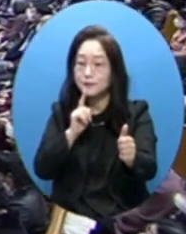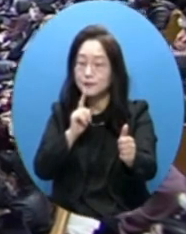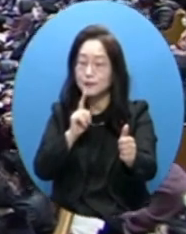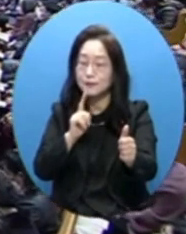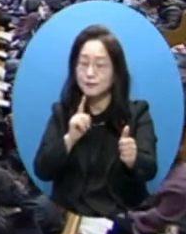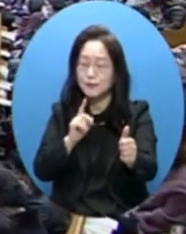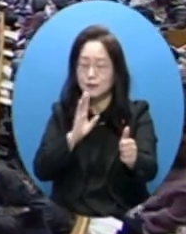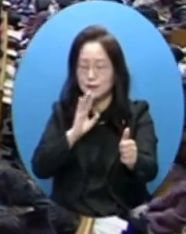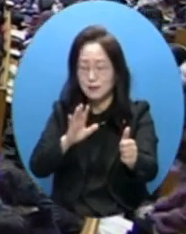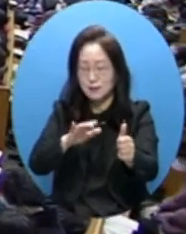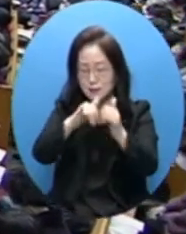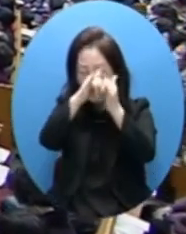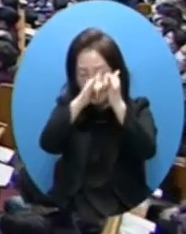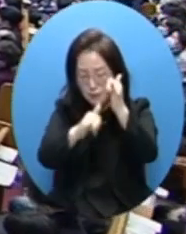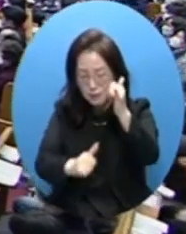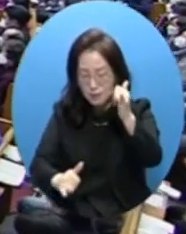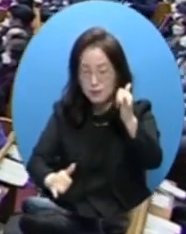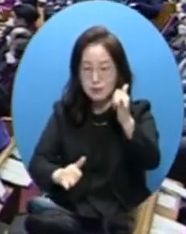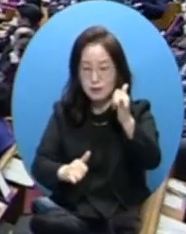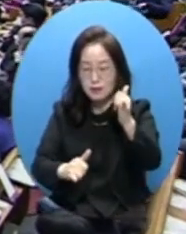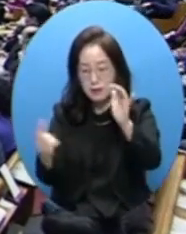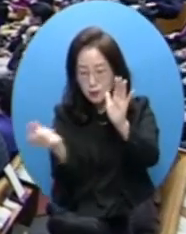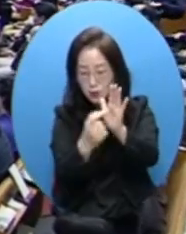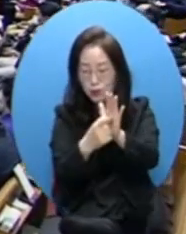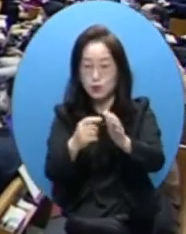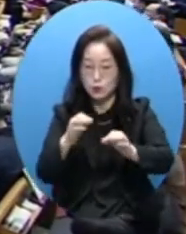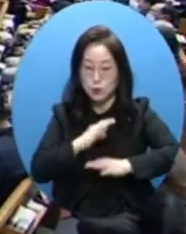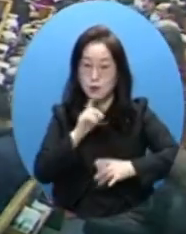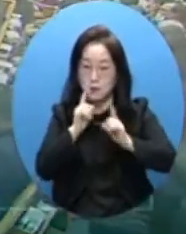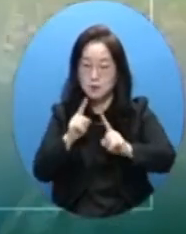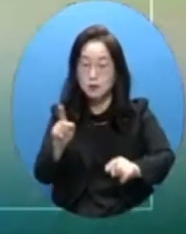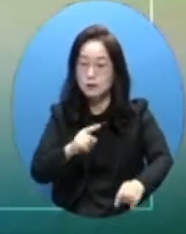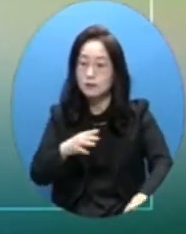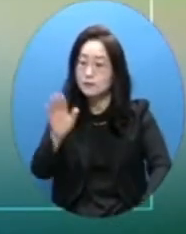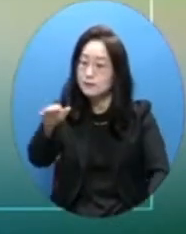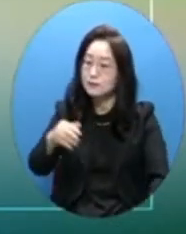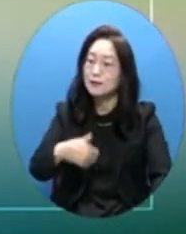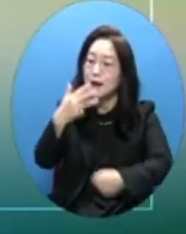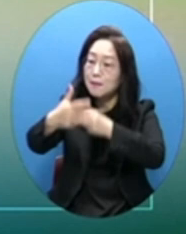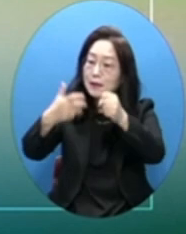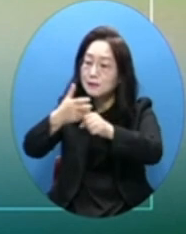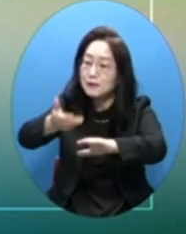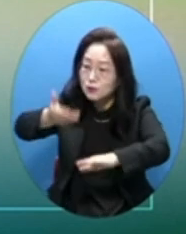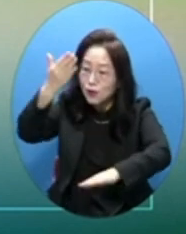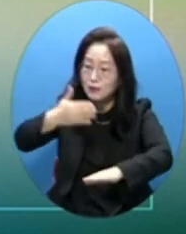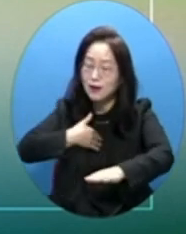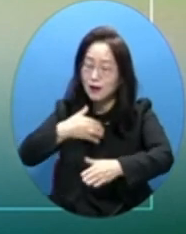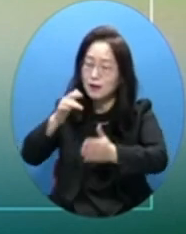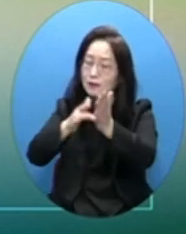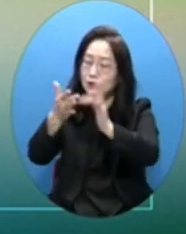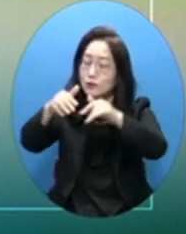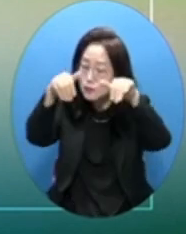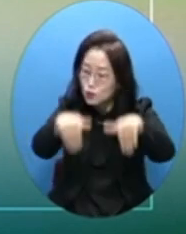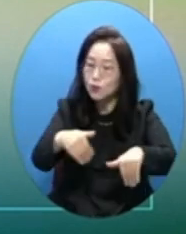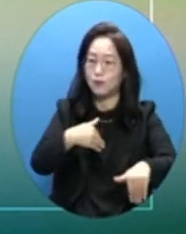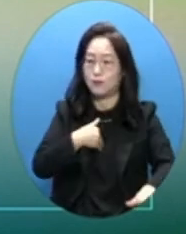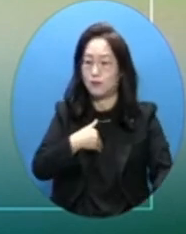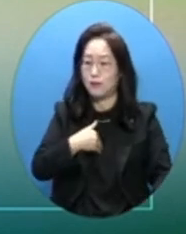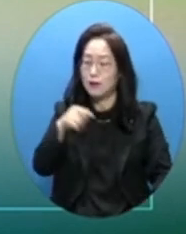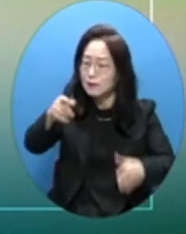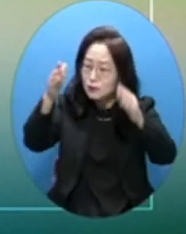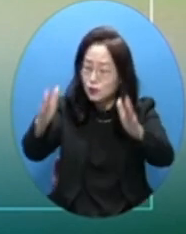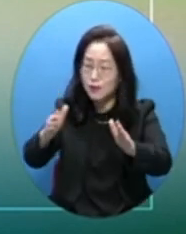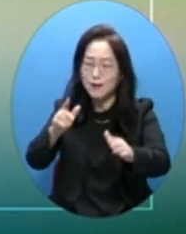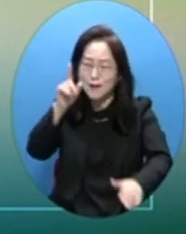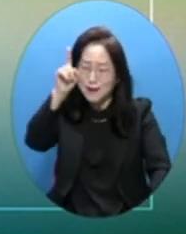역사에 남는 놀라운 말씀을 했습니다. 86년 동안 나는 그분의 종이었습니다. 그동안 그분은 한